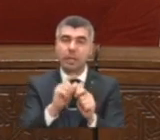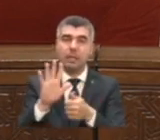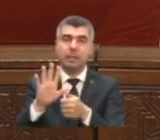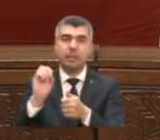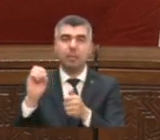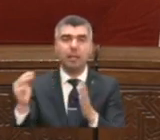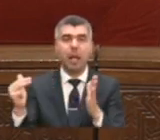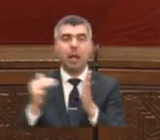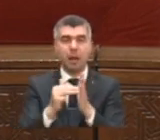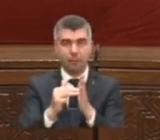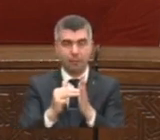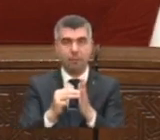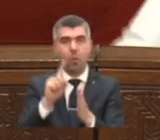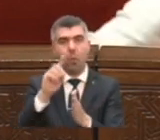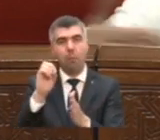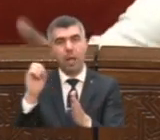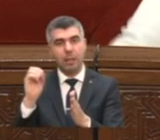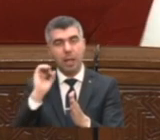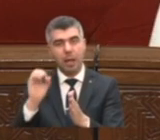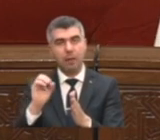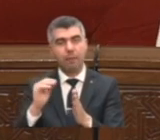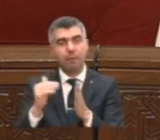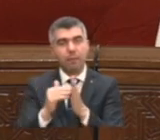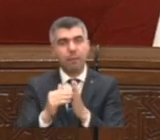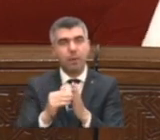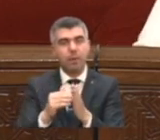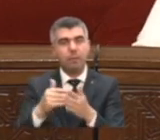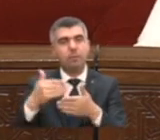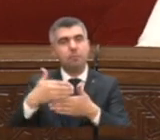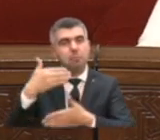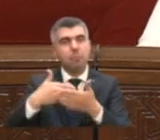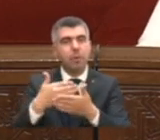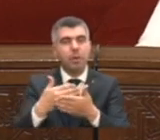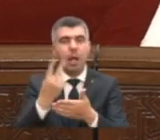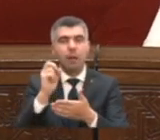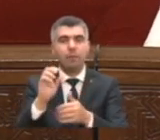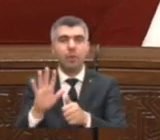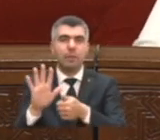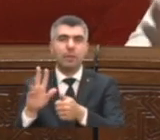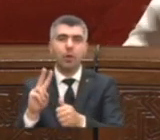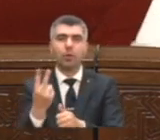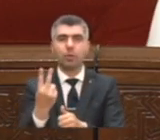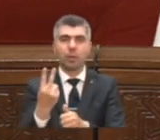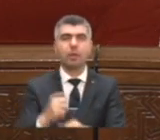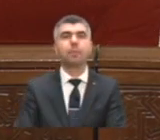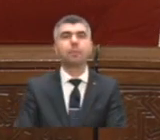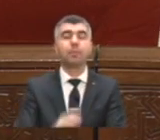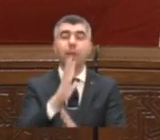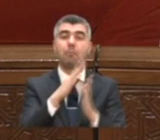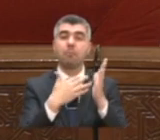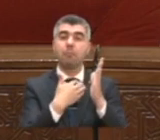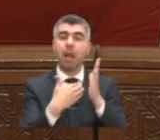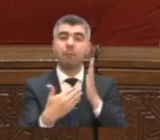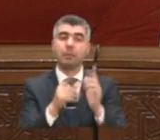وحده سكنيه و100,000 وحده باقي في طول الانجاز في افق 2026. البرنامج